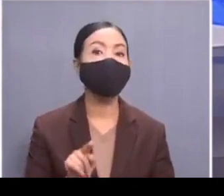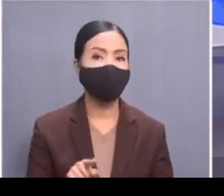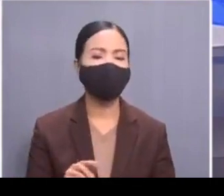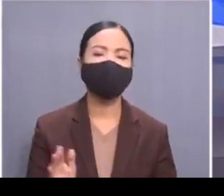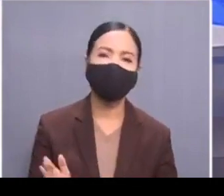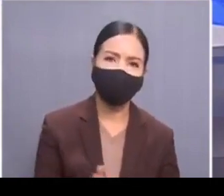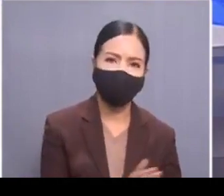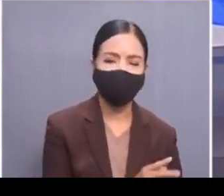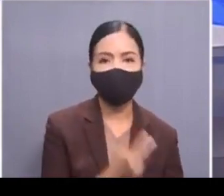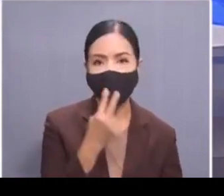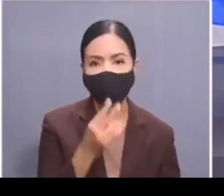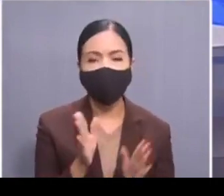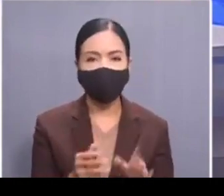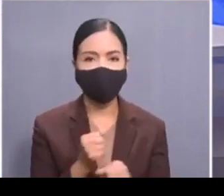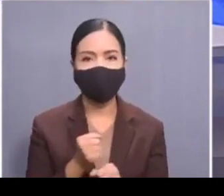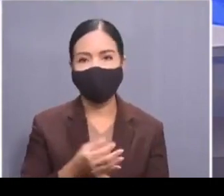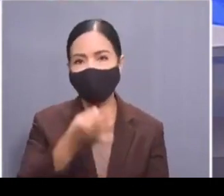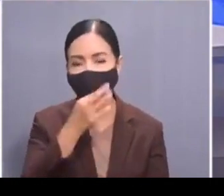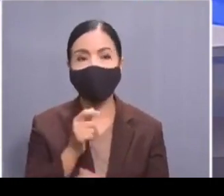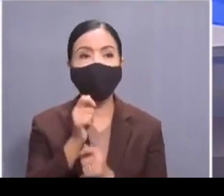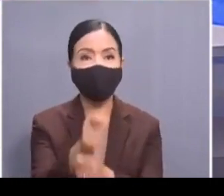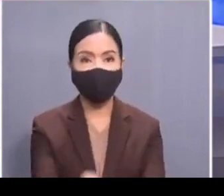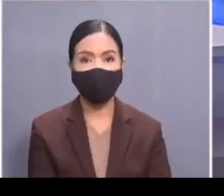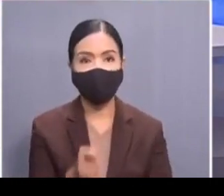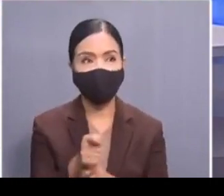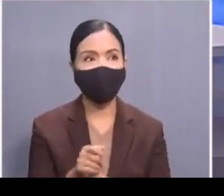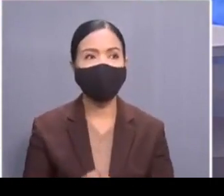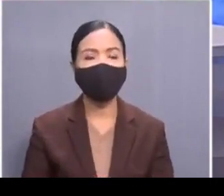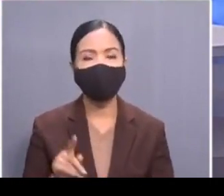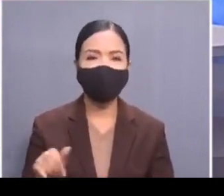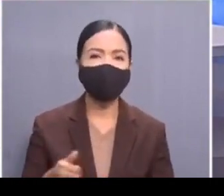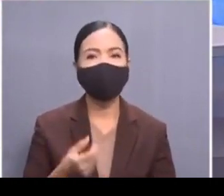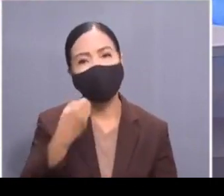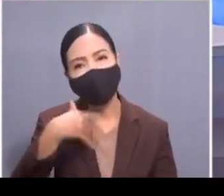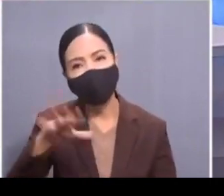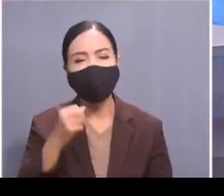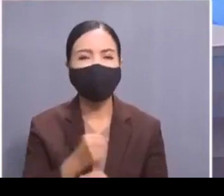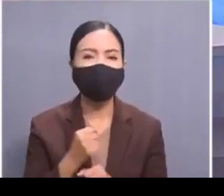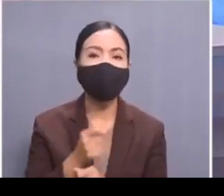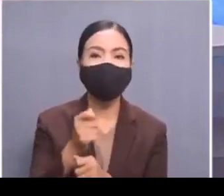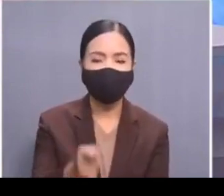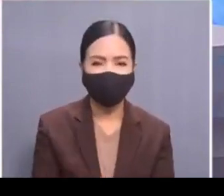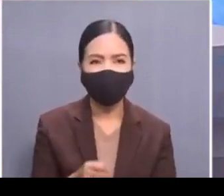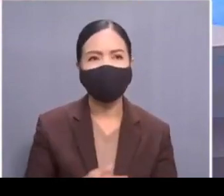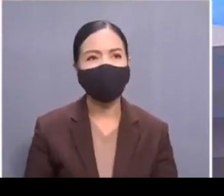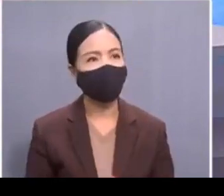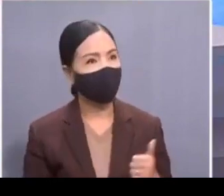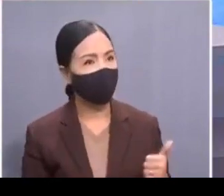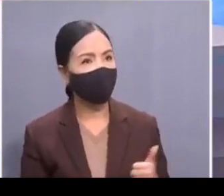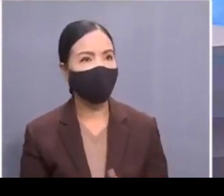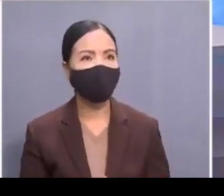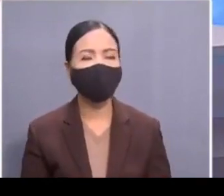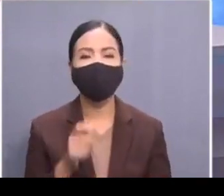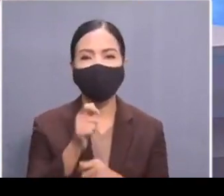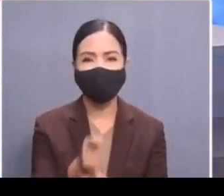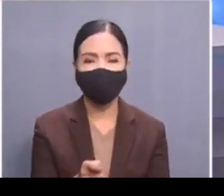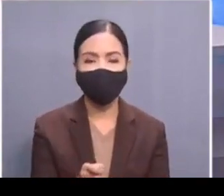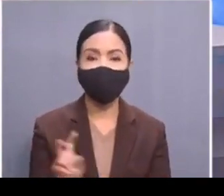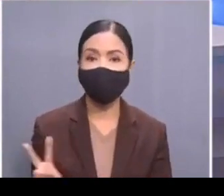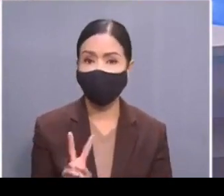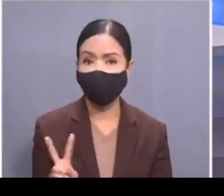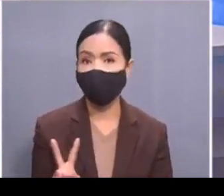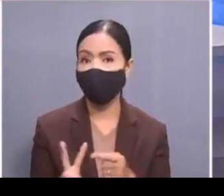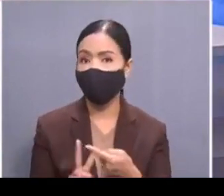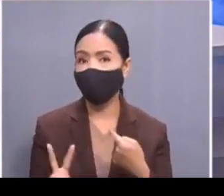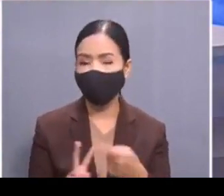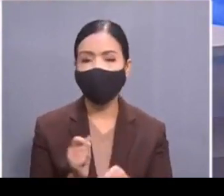ไปถึงเรื่องเกษตรกรดีกว่าช่วงนี้หลายๆคนหันกลับบ้านไปทำการเกษตรค่ะ ดีฮะ มีการเกษตร2พี่น้องเขาไม่ได้ทำกัน2